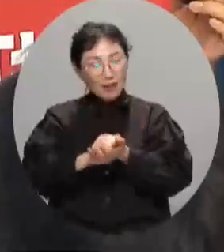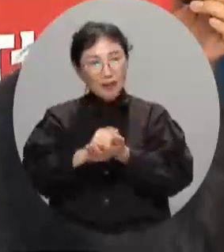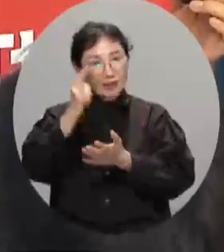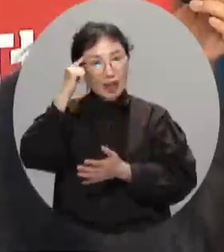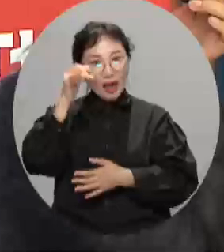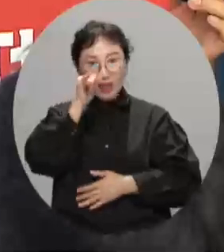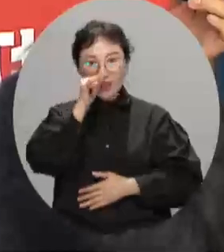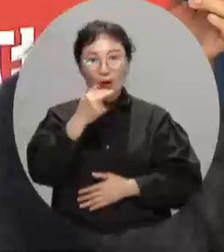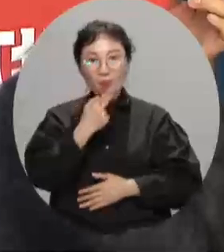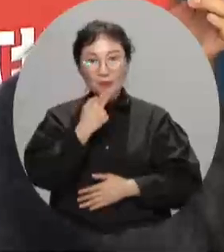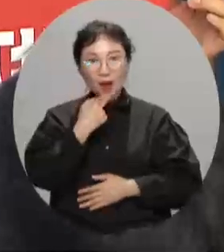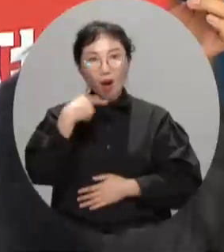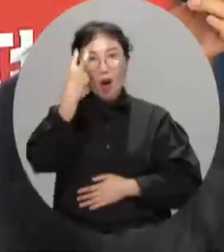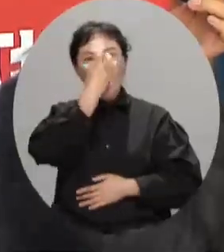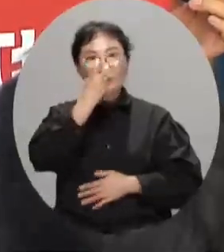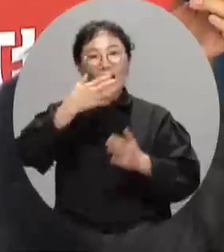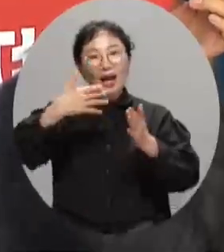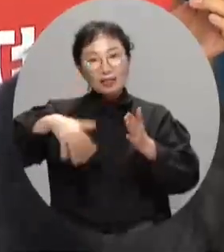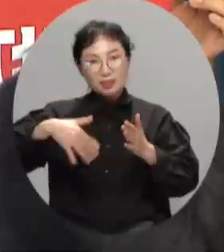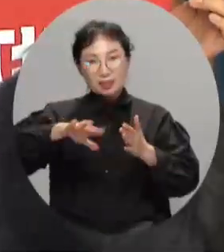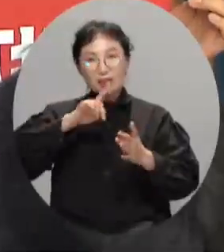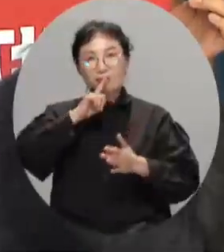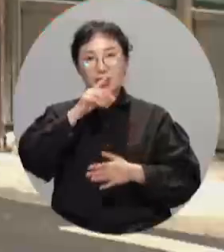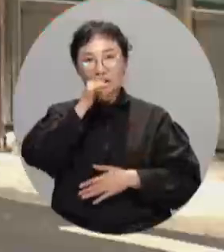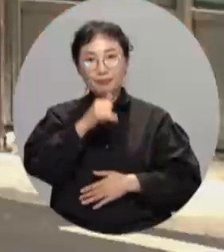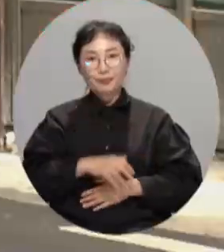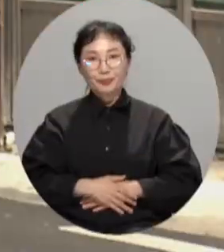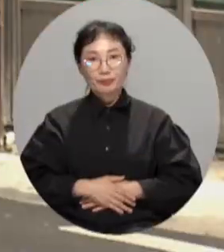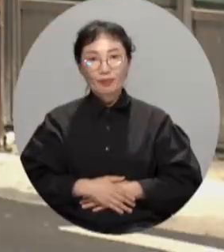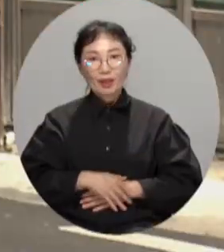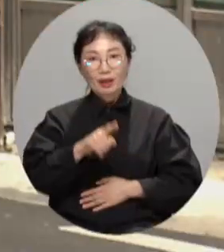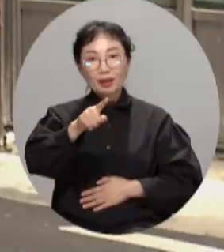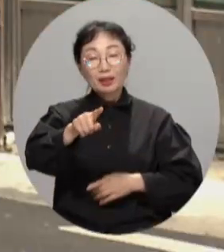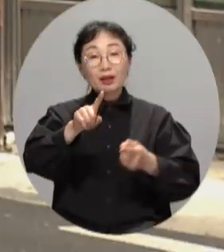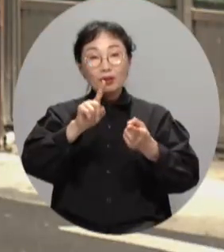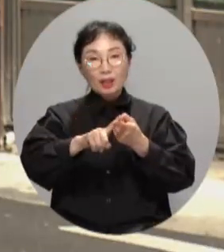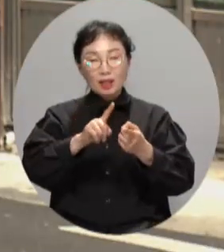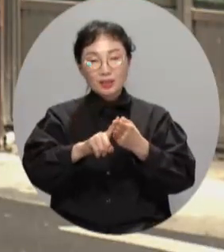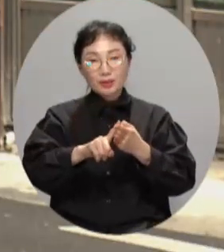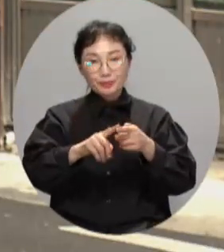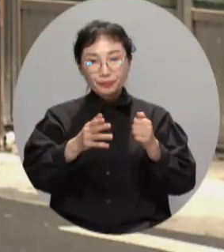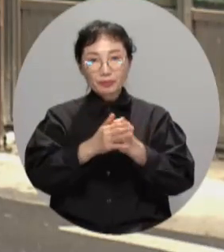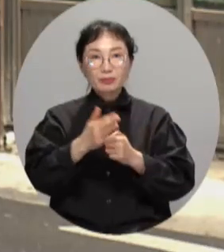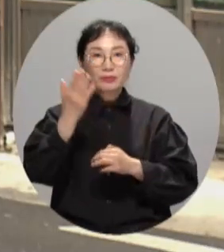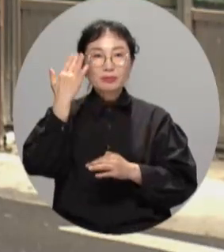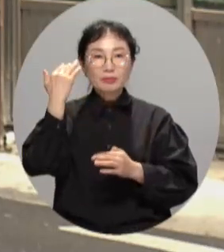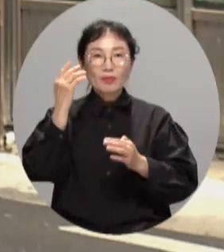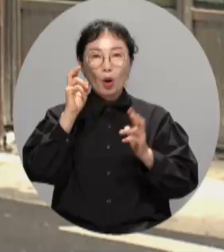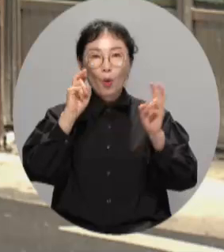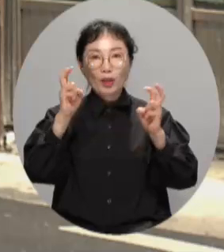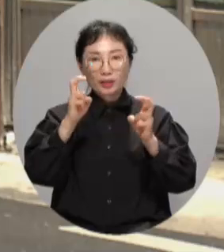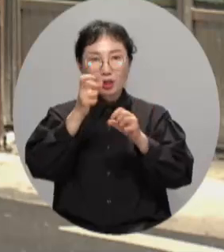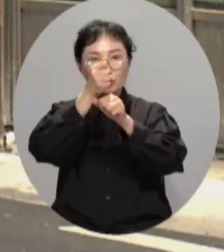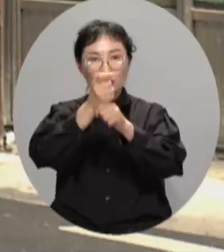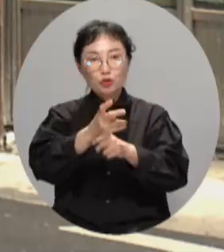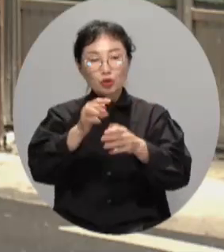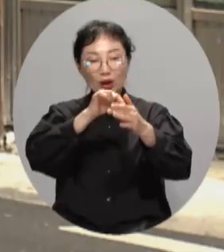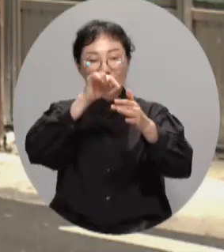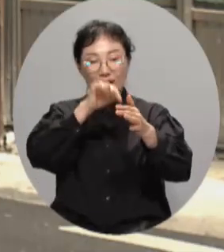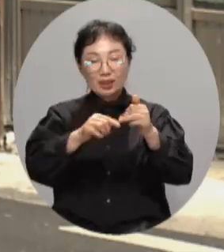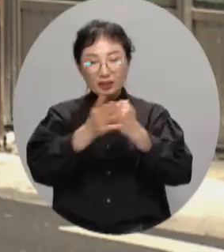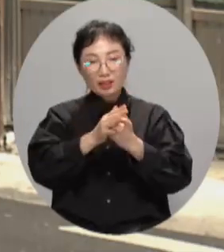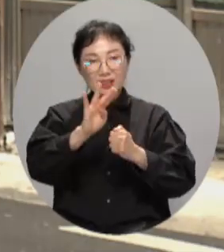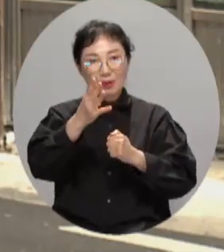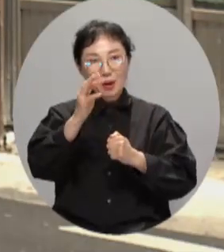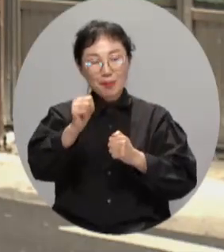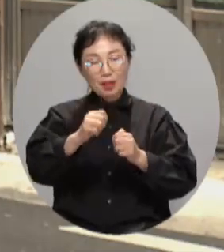있는지 제대로 검증되지 않았다는 판단입니다. 천일 제지 측은 지난해 업체 주소지로부터 400m가량 떨어진